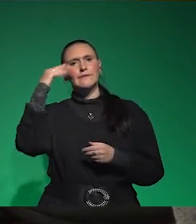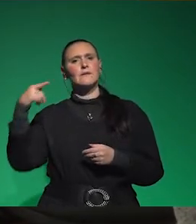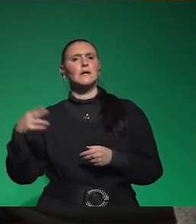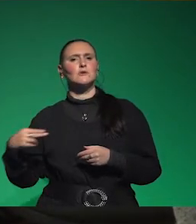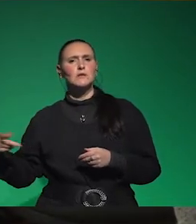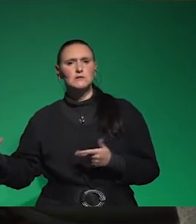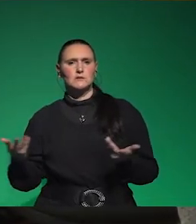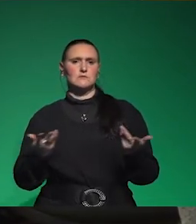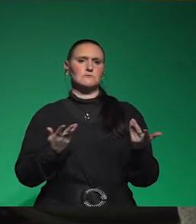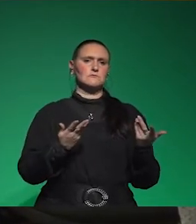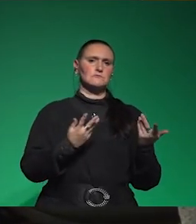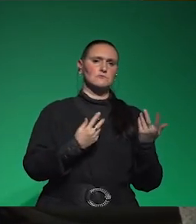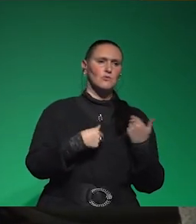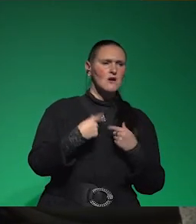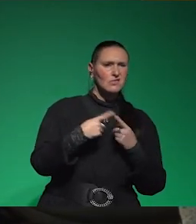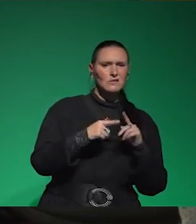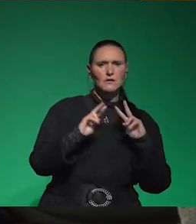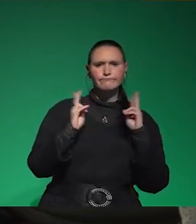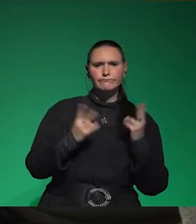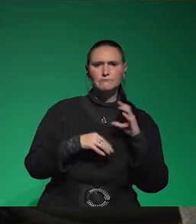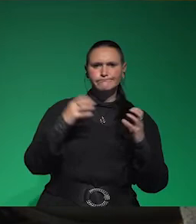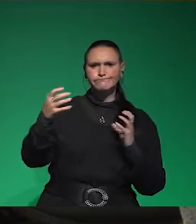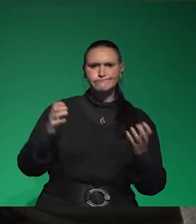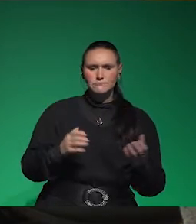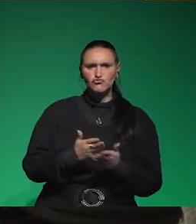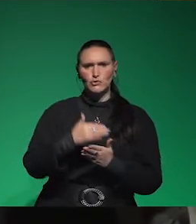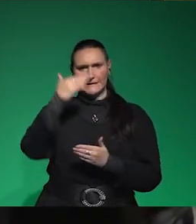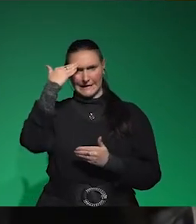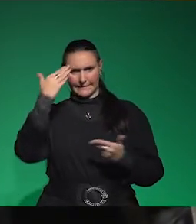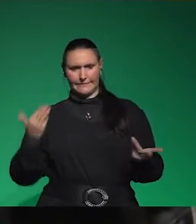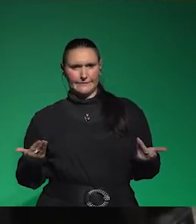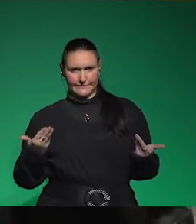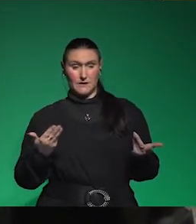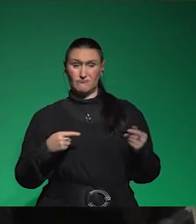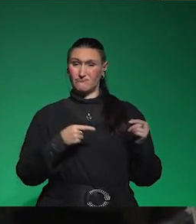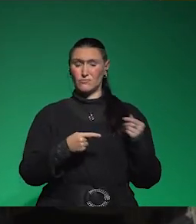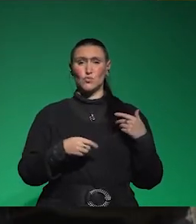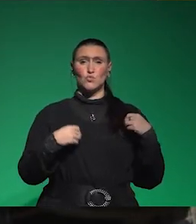und aus anderen Regionen, dass es schwer ist, die